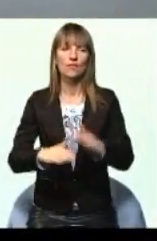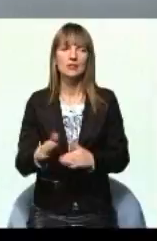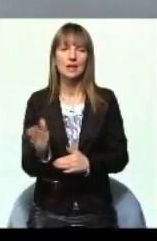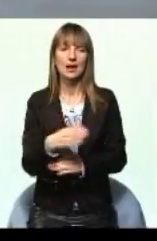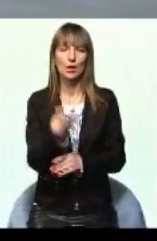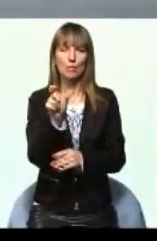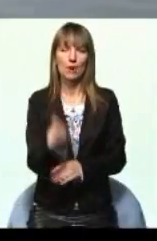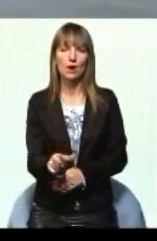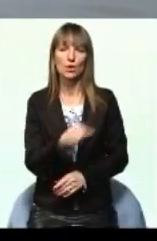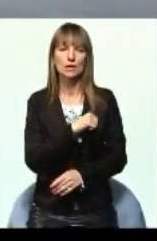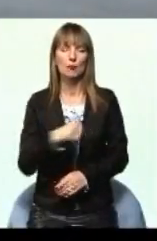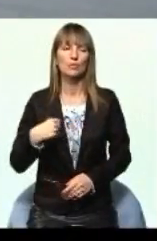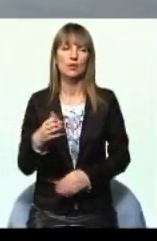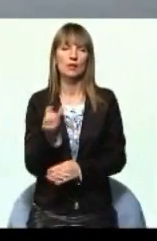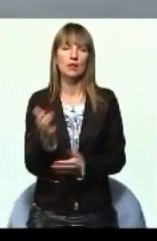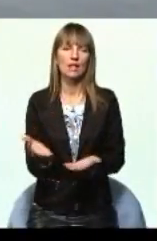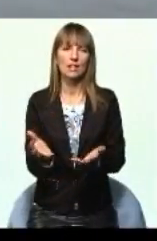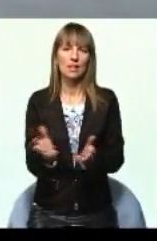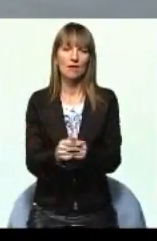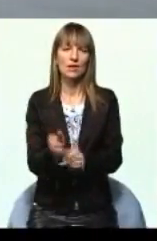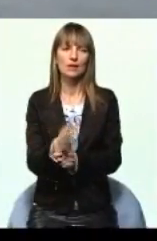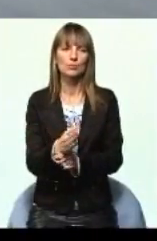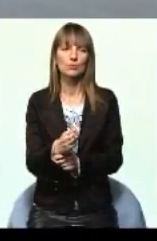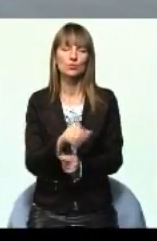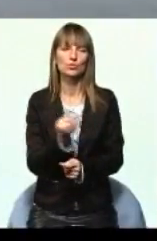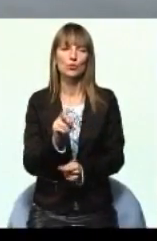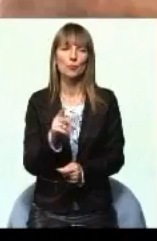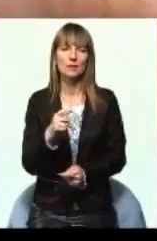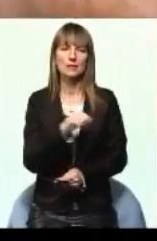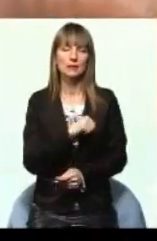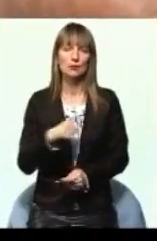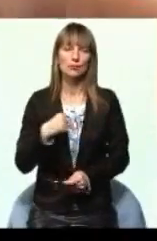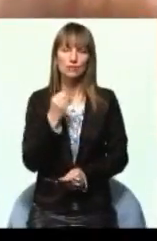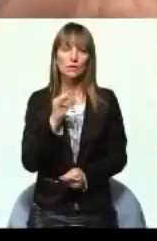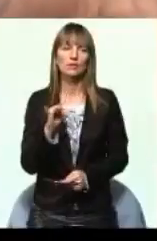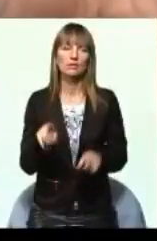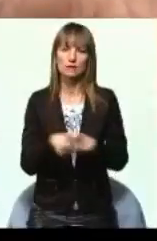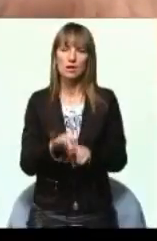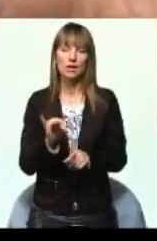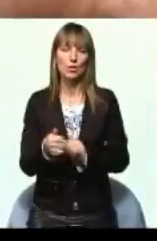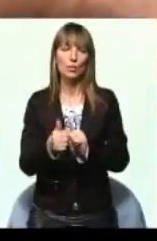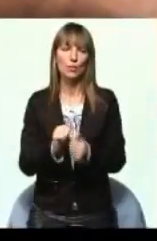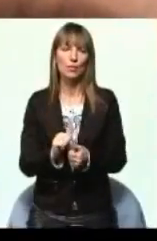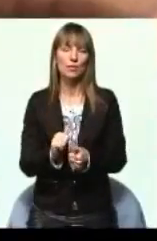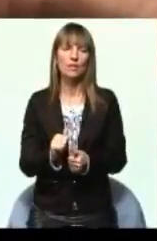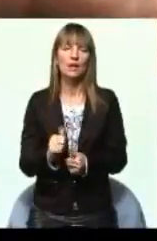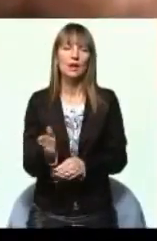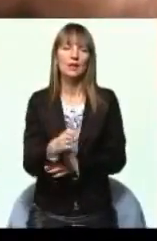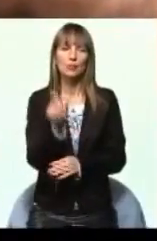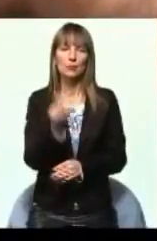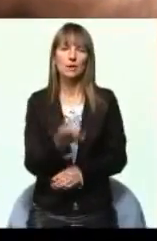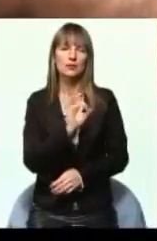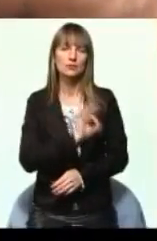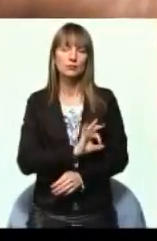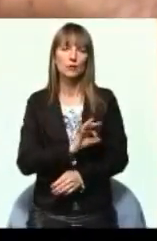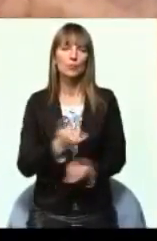Люди самостійно ловили рибу як для власного споживання, так і для торгівлі. За часів первісно-общинного ладу рибалки